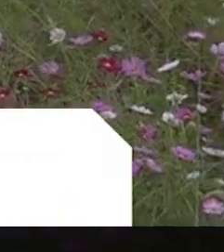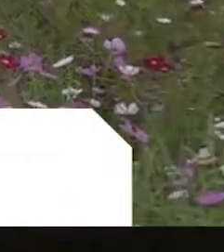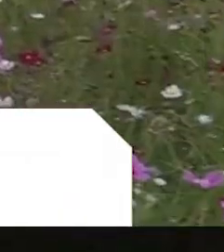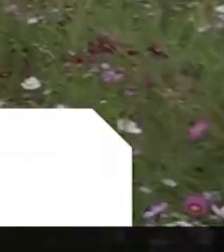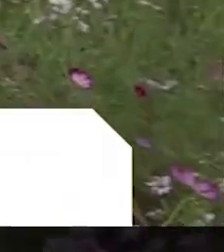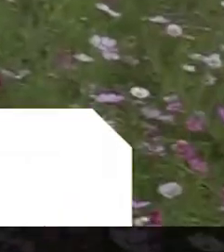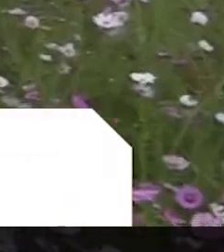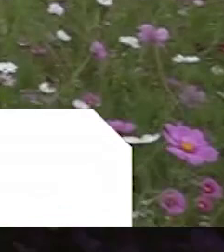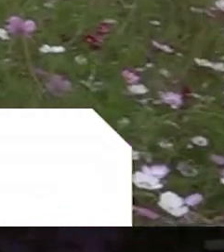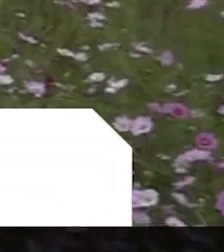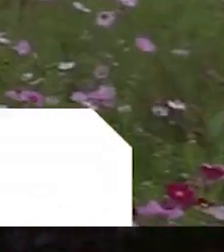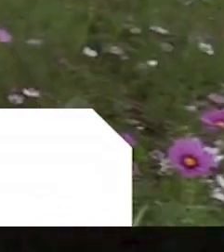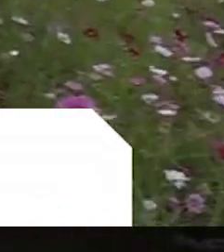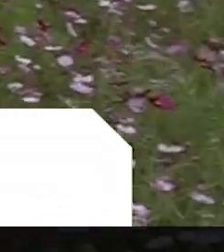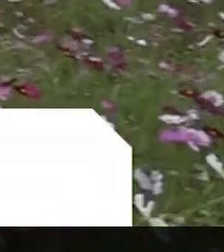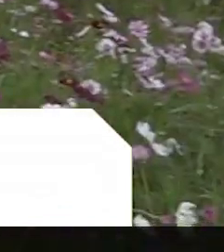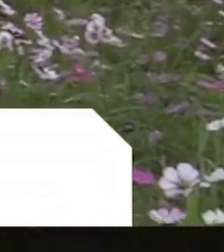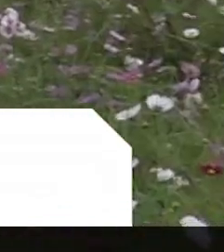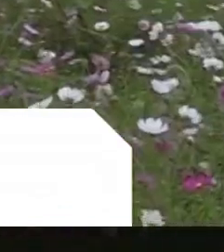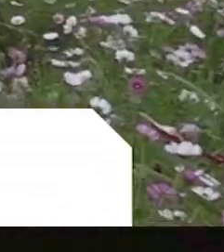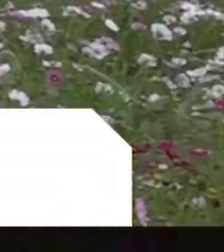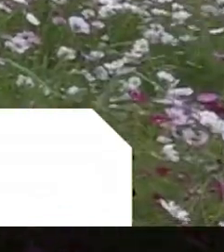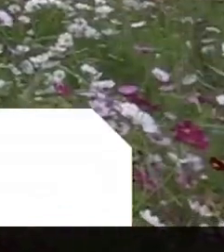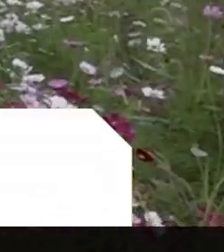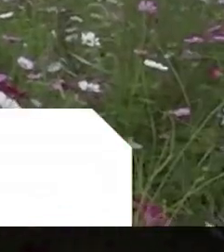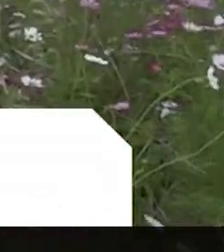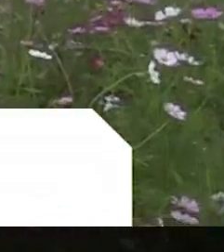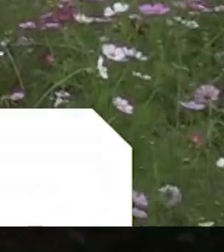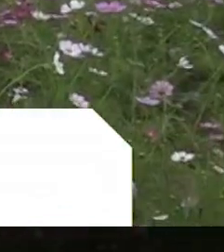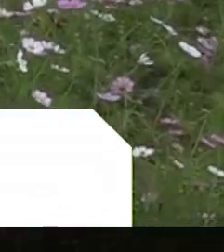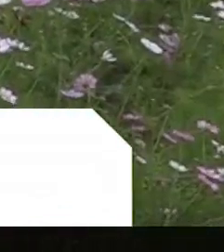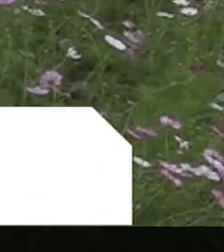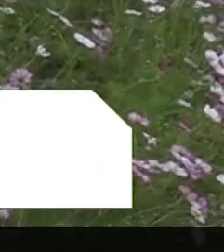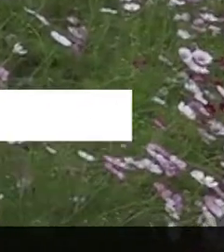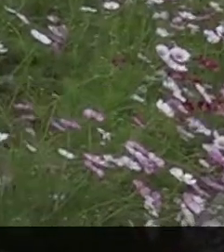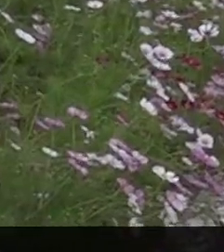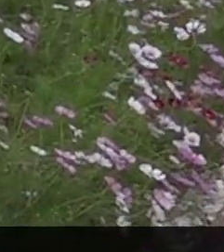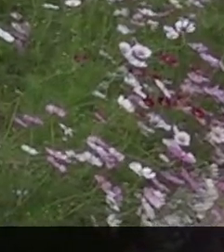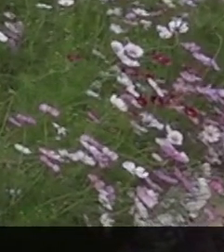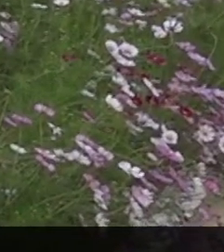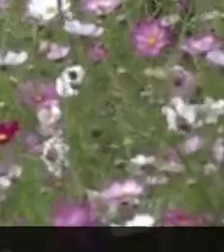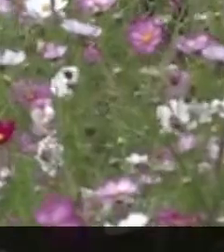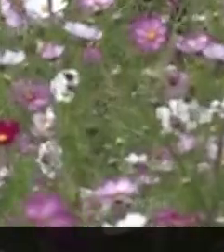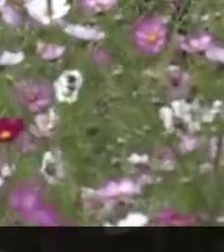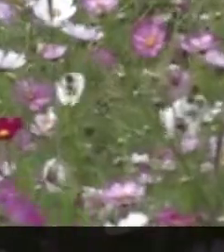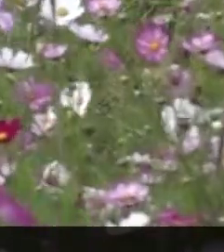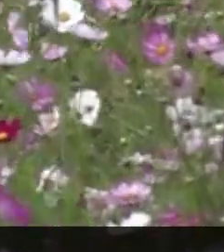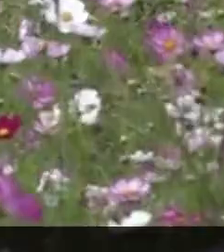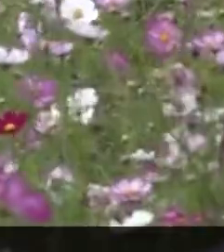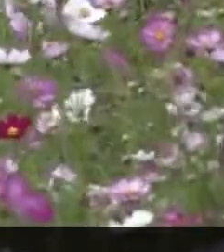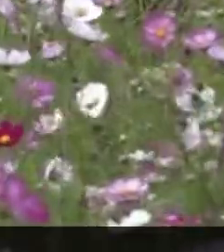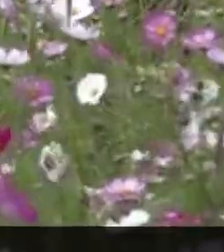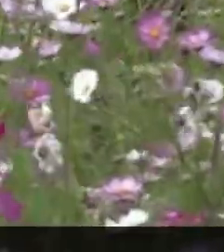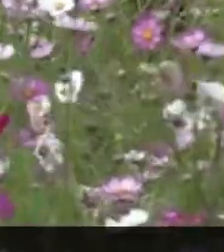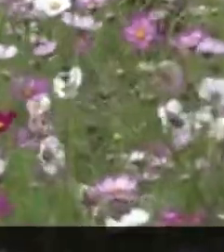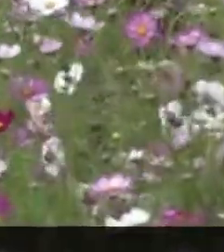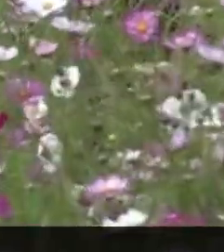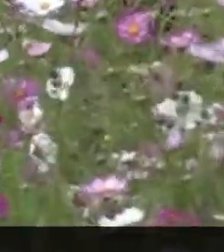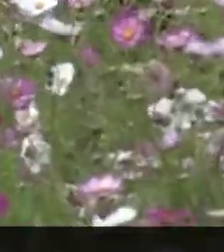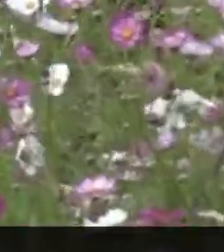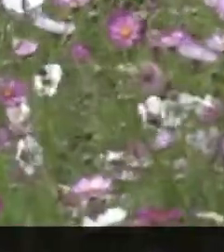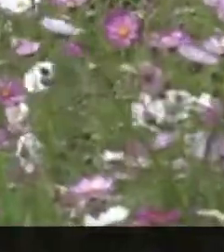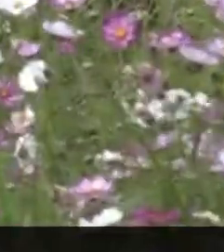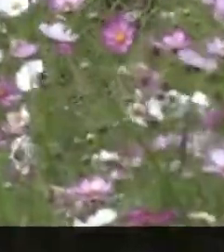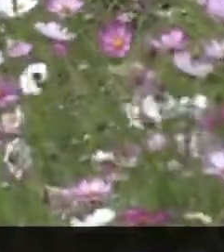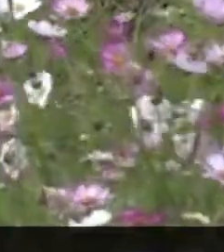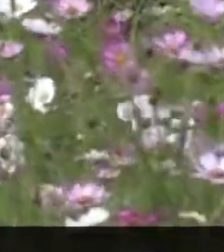천안시 풍세면 남관교 부근에는 만개한 코스모스가 군락을 이루며 풍세를 오가는 모든 사람들에게 사진 촬영지로 큰